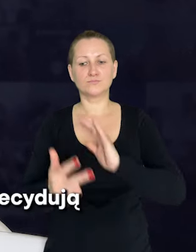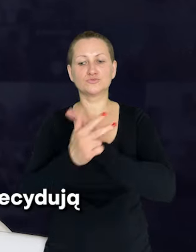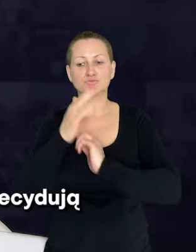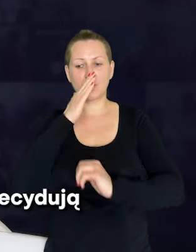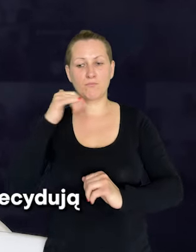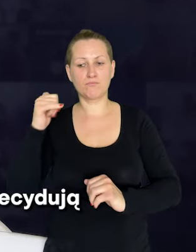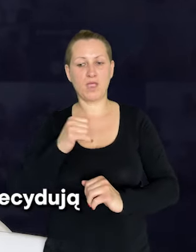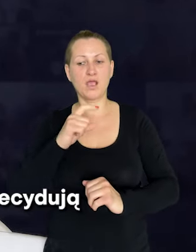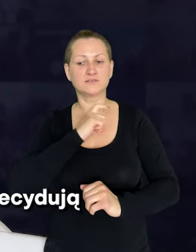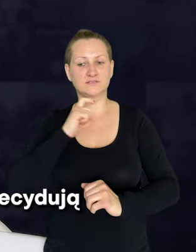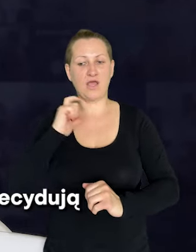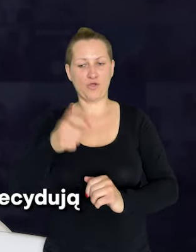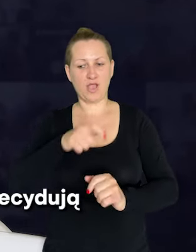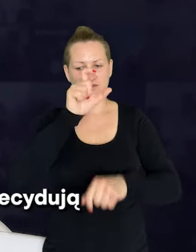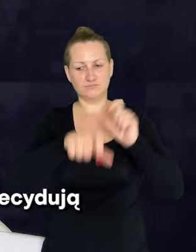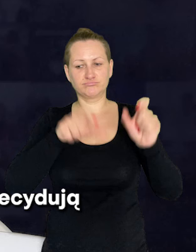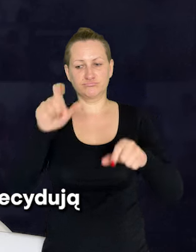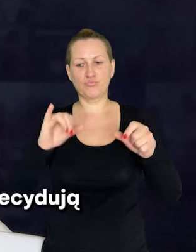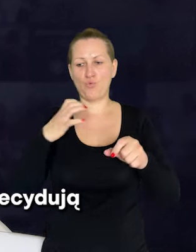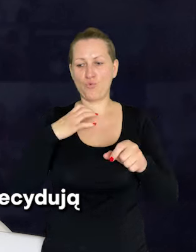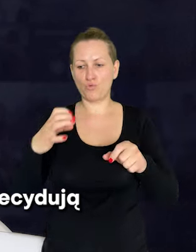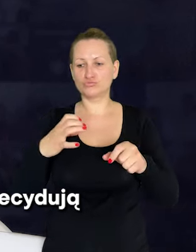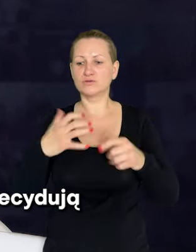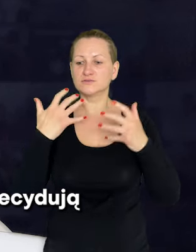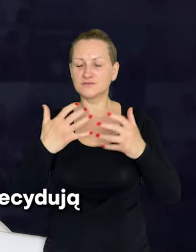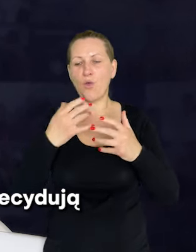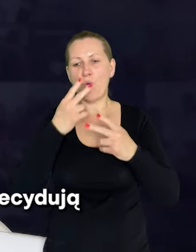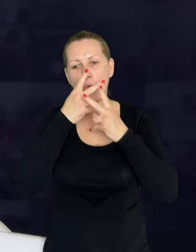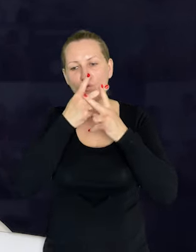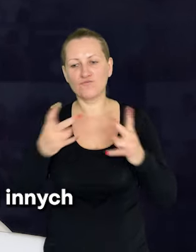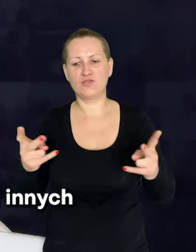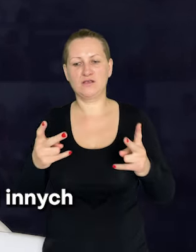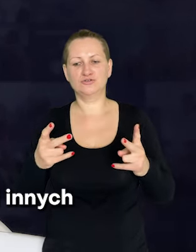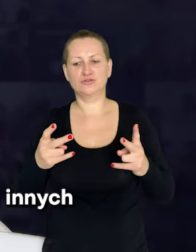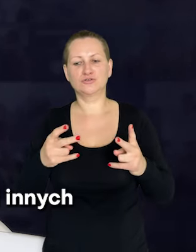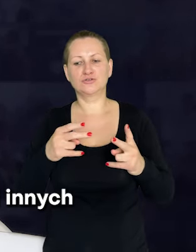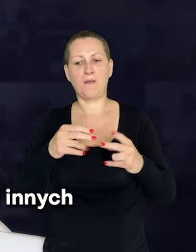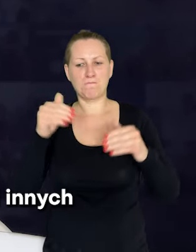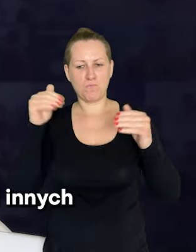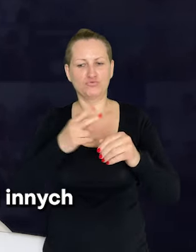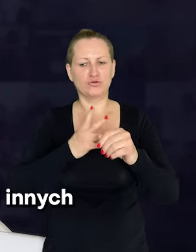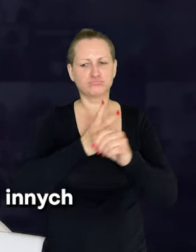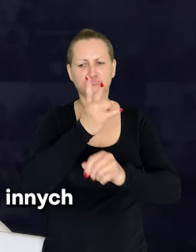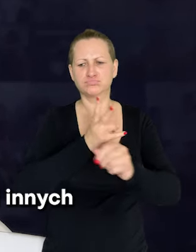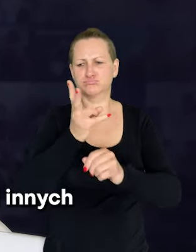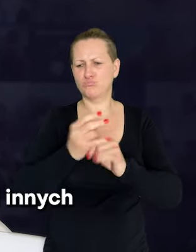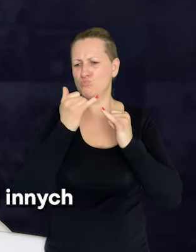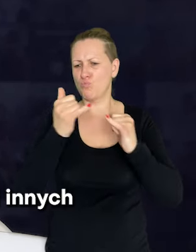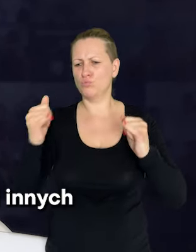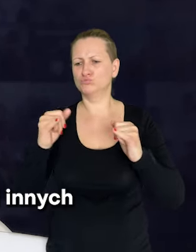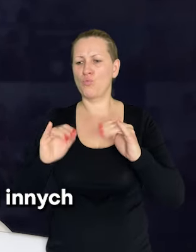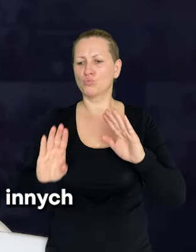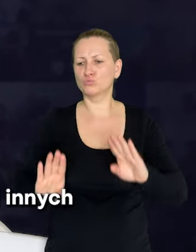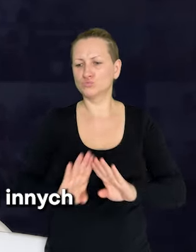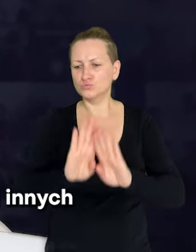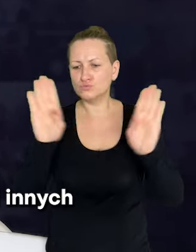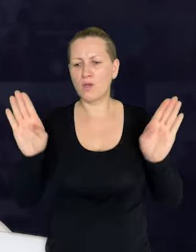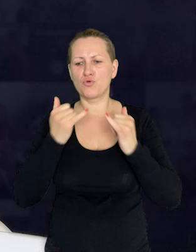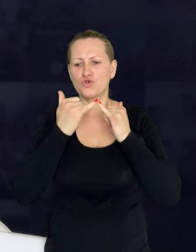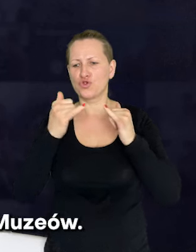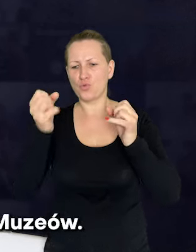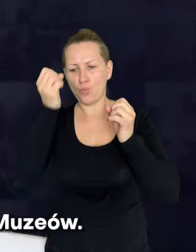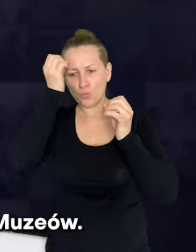18 maja starogardzianie oraz goście, którzy zdecydują się odwiedzić nasze miasto, będą mieli nieograniczony wstęp do muzeum i innych instytucji